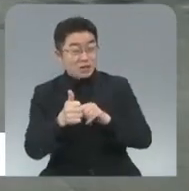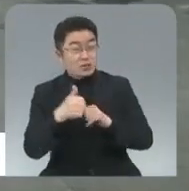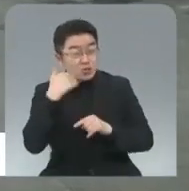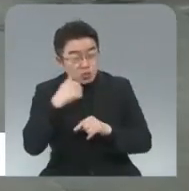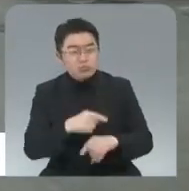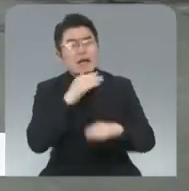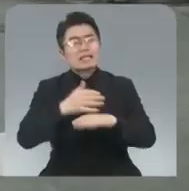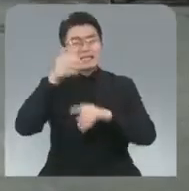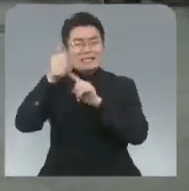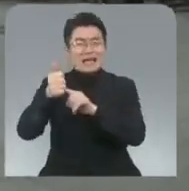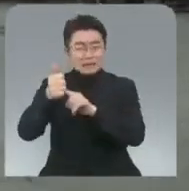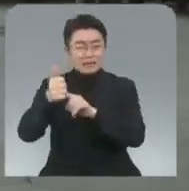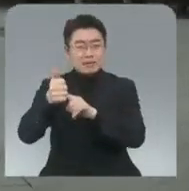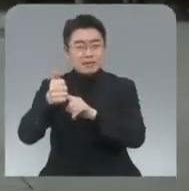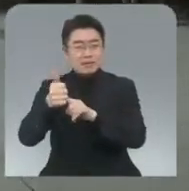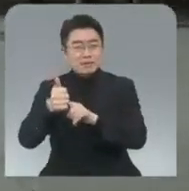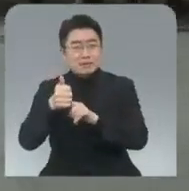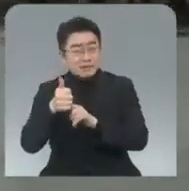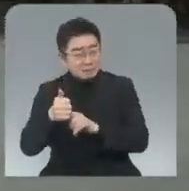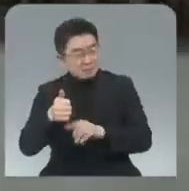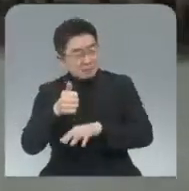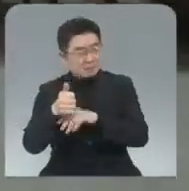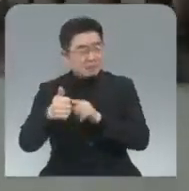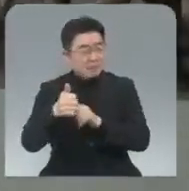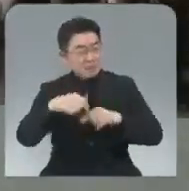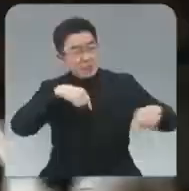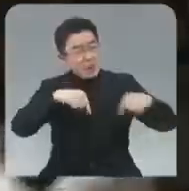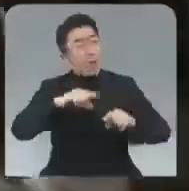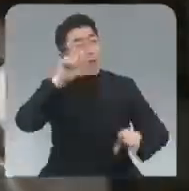mengembangkan senjata pemusnah massal